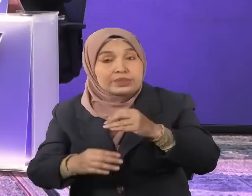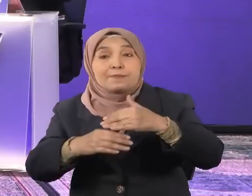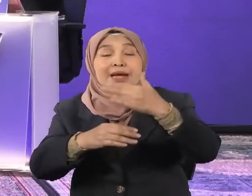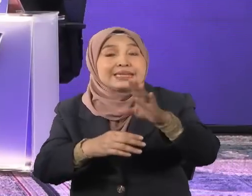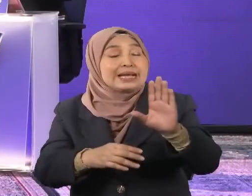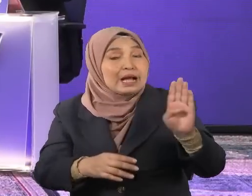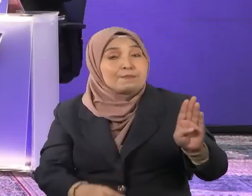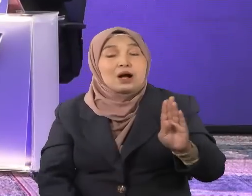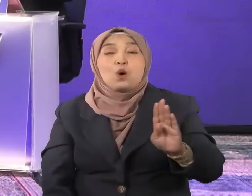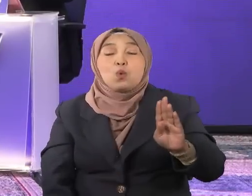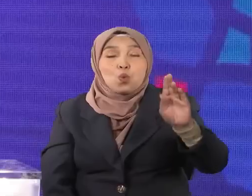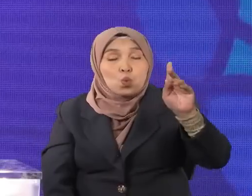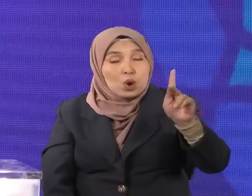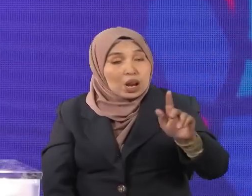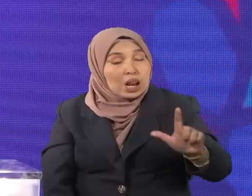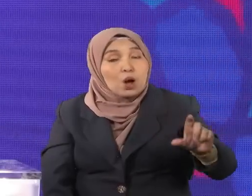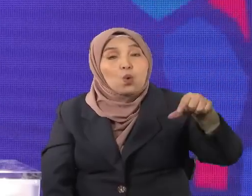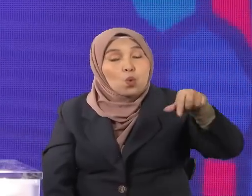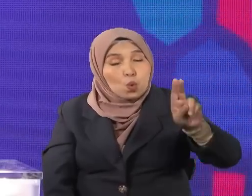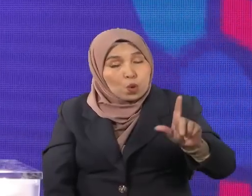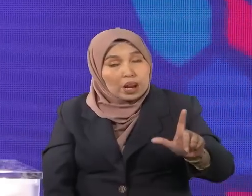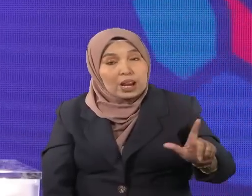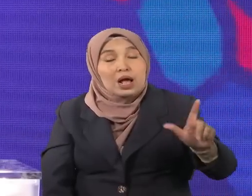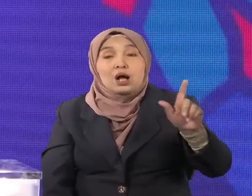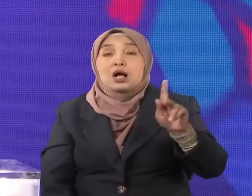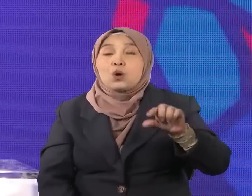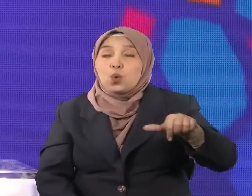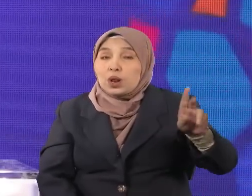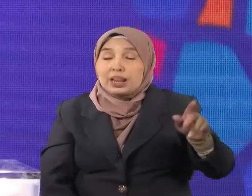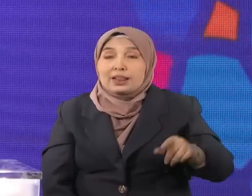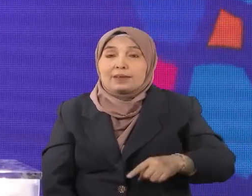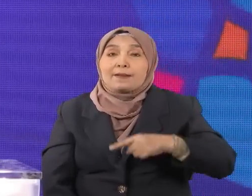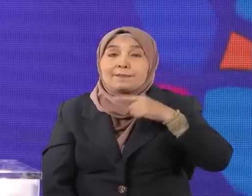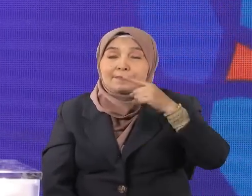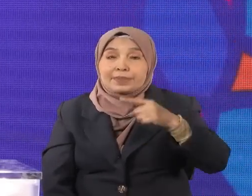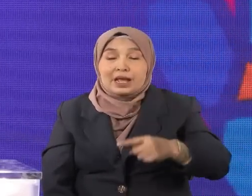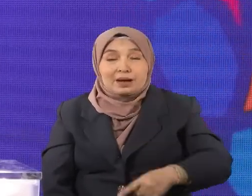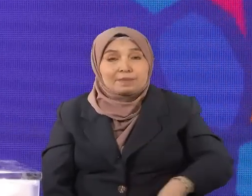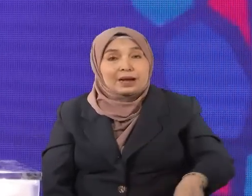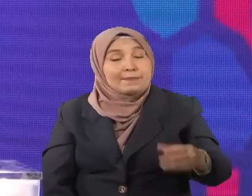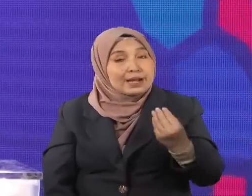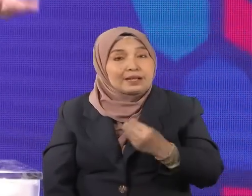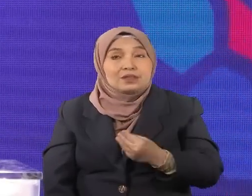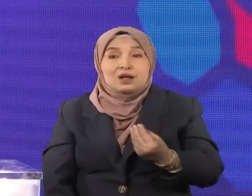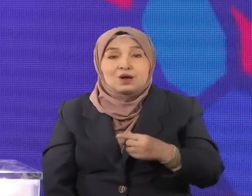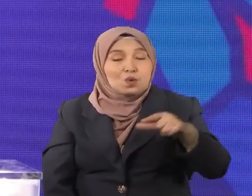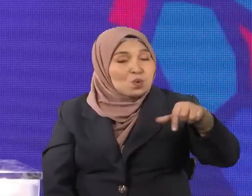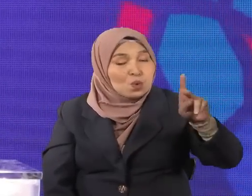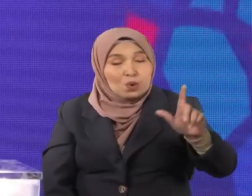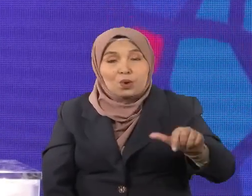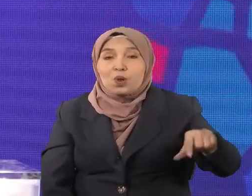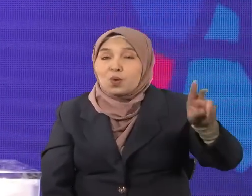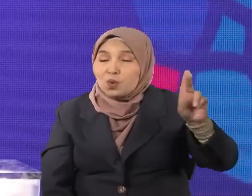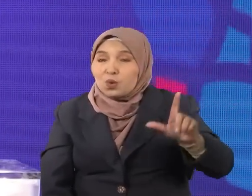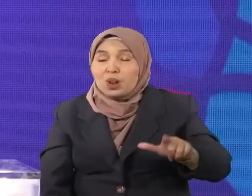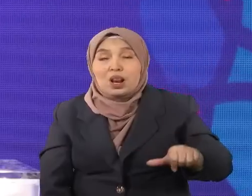Cuba kul. Kul. Kul masuk apa? Makan. Makanlah. Makan. Kul. Ha, contoh kan. Ha.